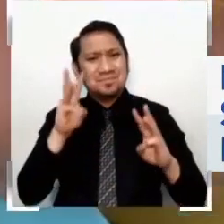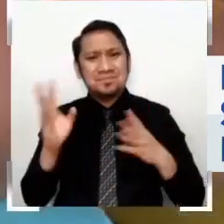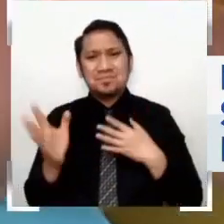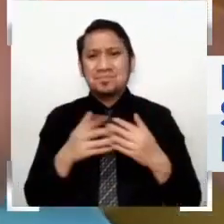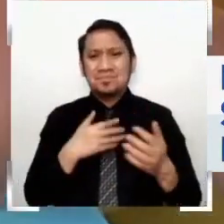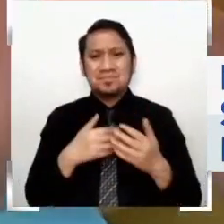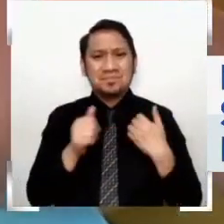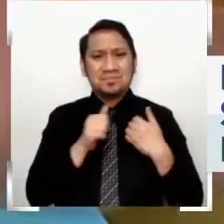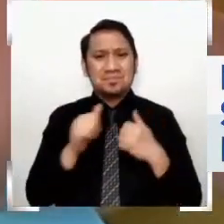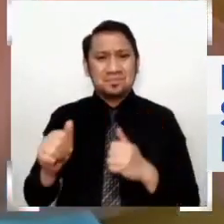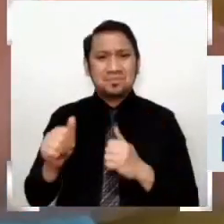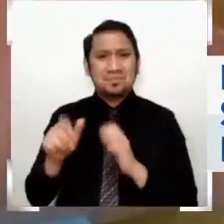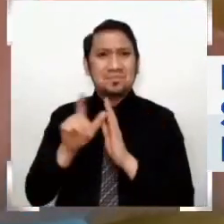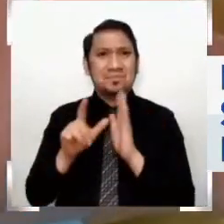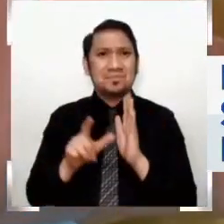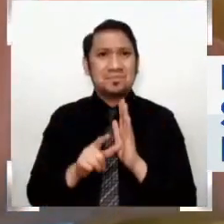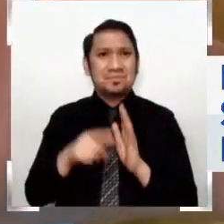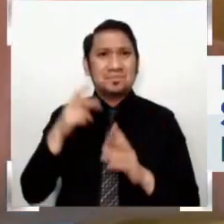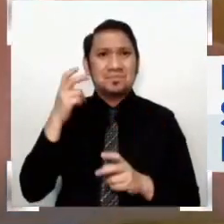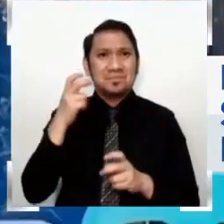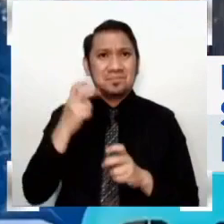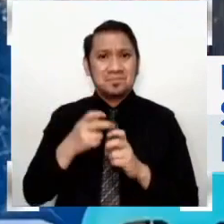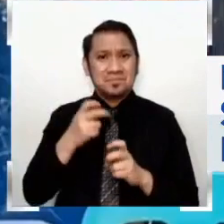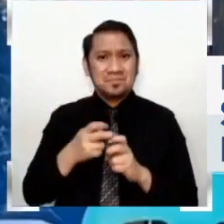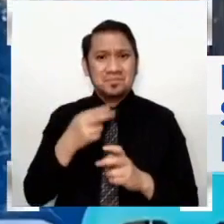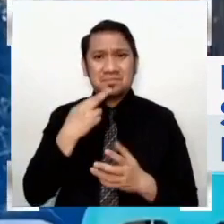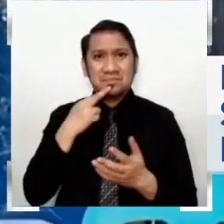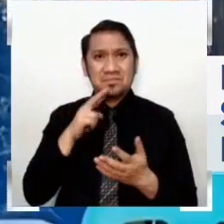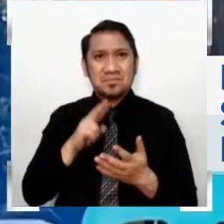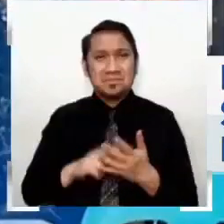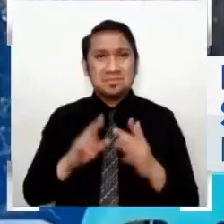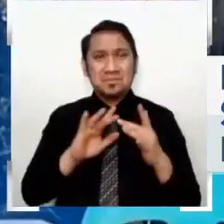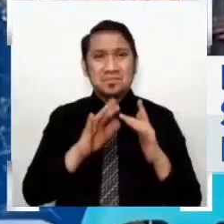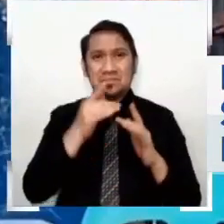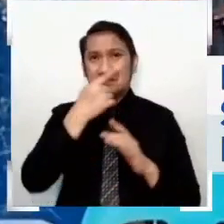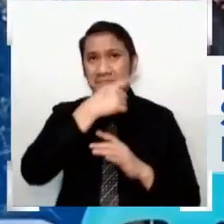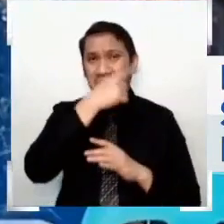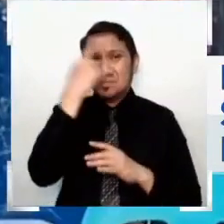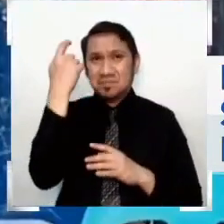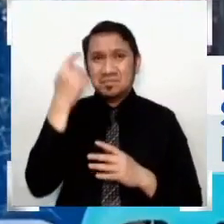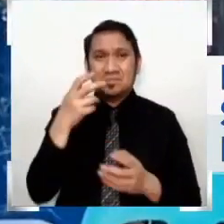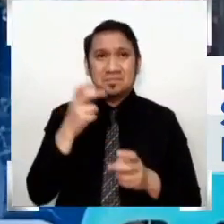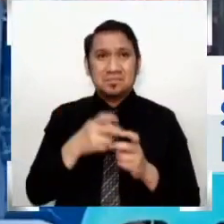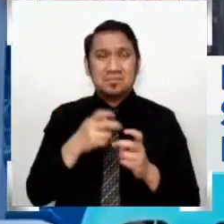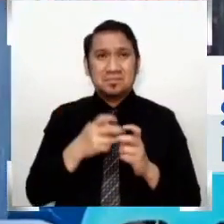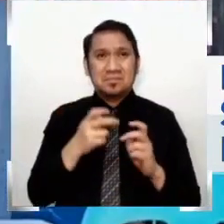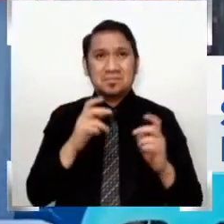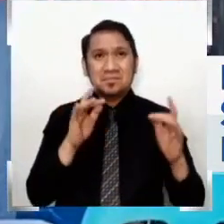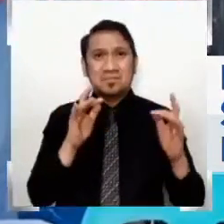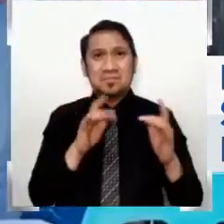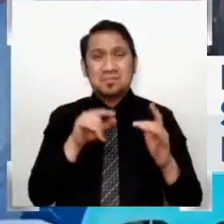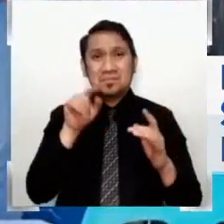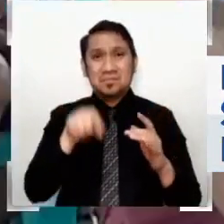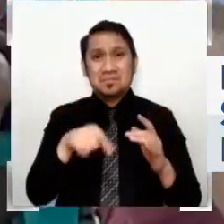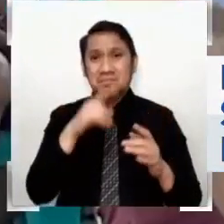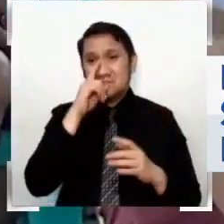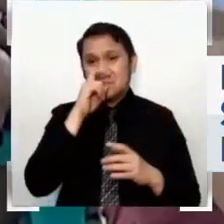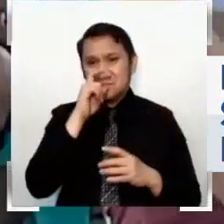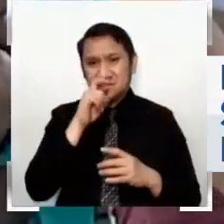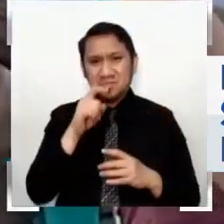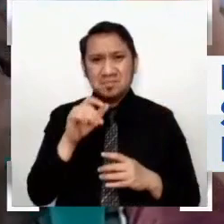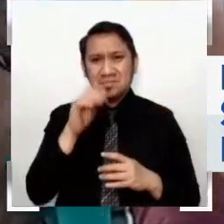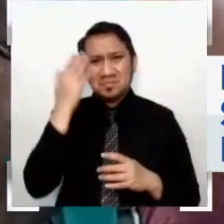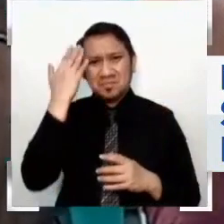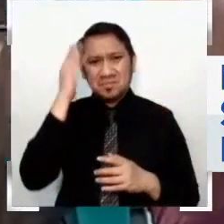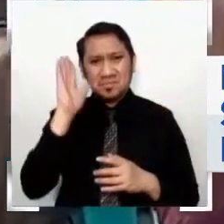batas, ay hindi siya makaregister online. Pahirapan daw ang pag-register, lalo na raw sa kanilang mga matatandang hindi teki, kaya